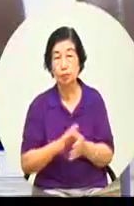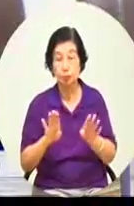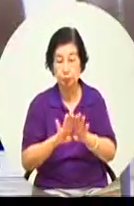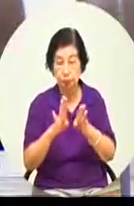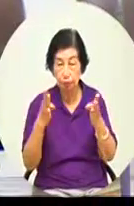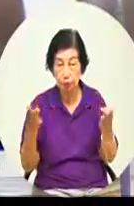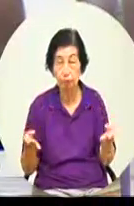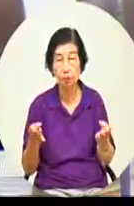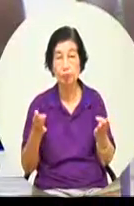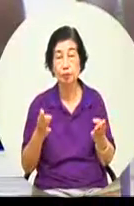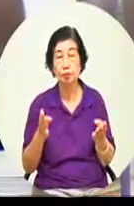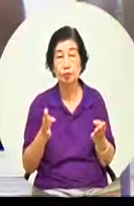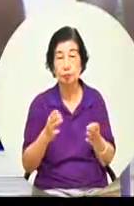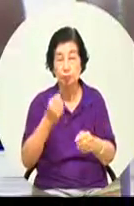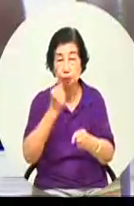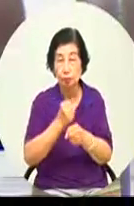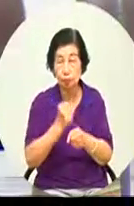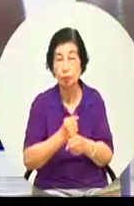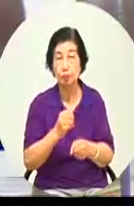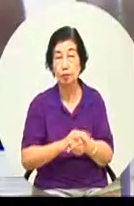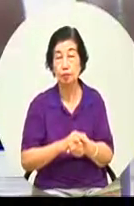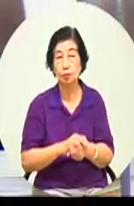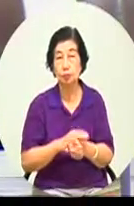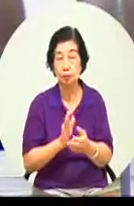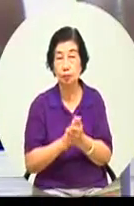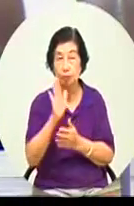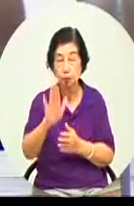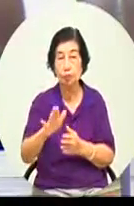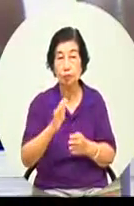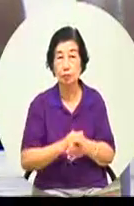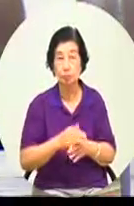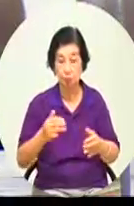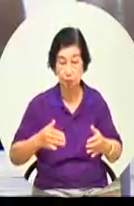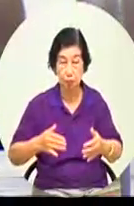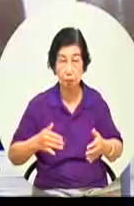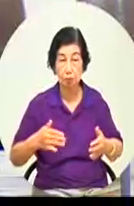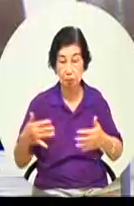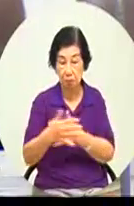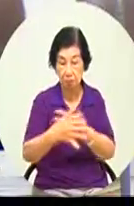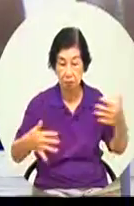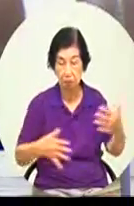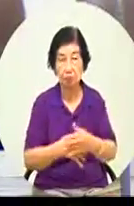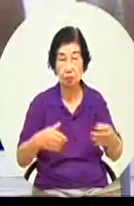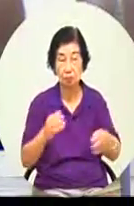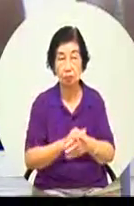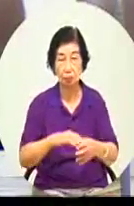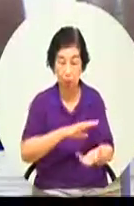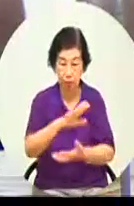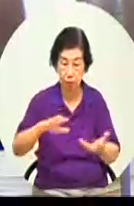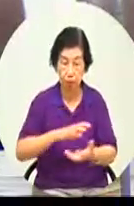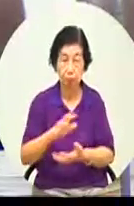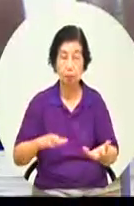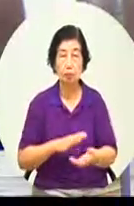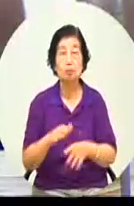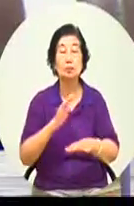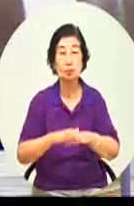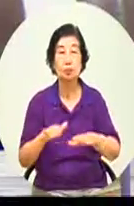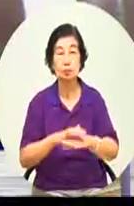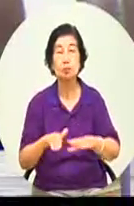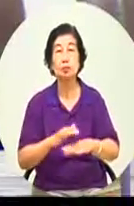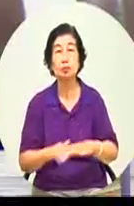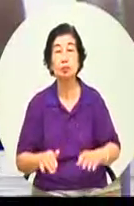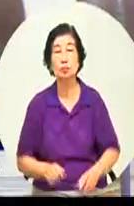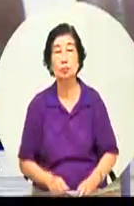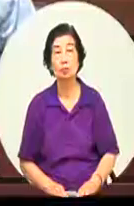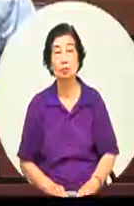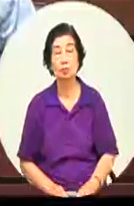个交通会进入非常非常大的黑暗期啊。咱的局长是不是回答一下？ 交通局陈局长，请答复。